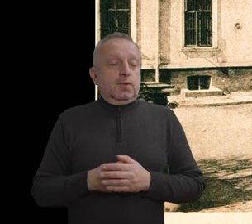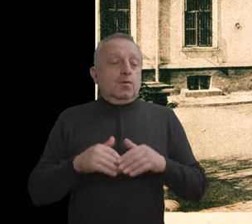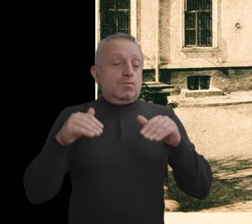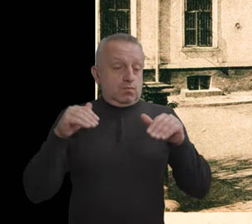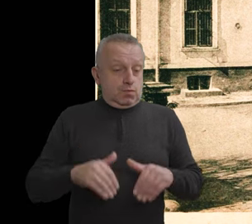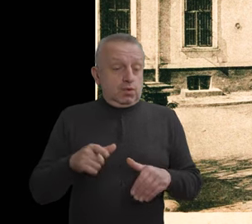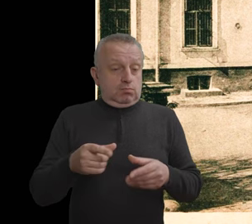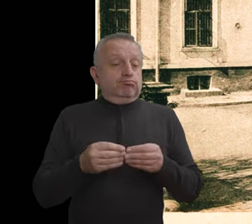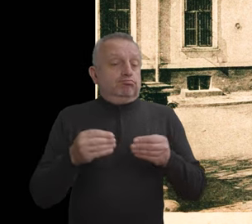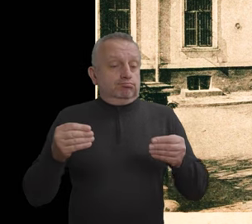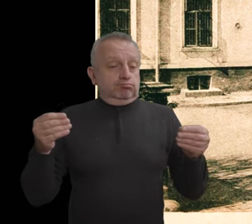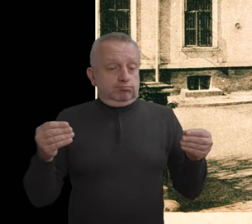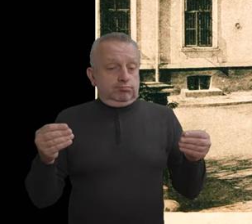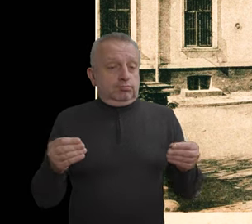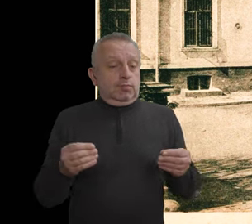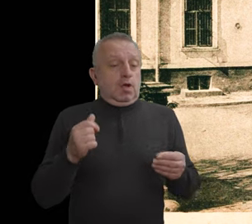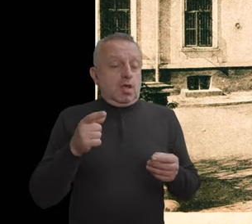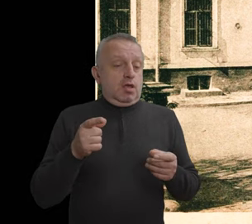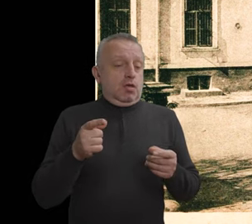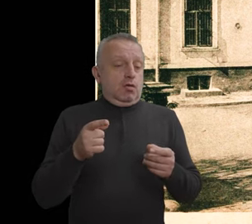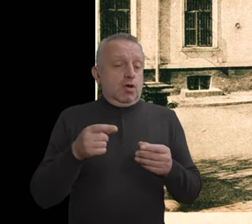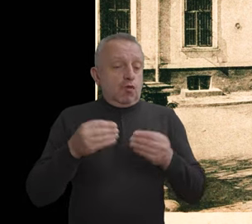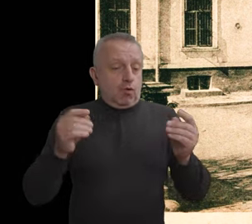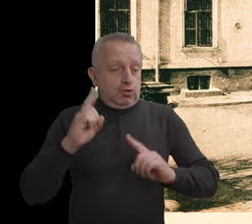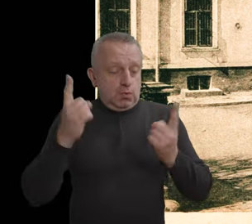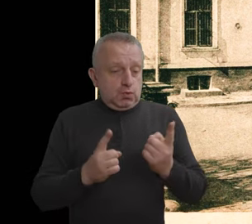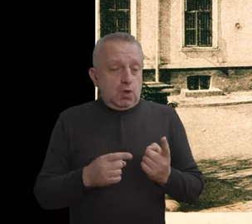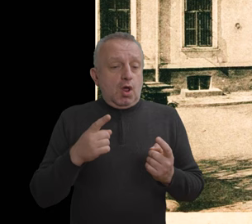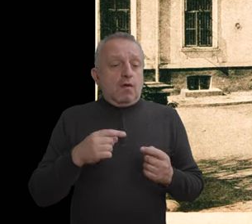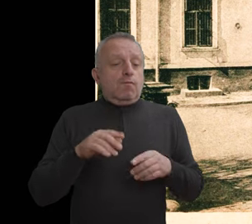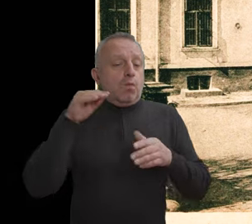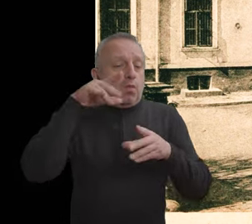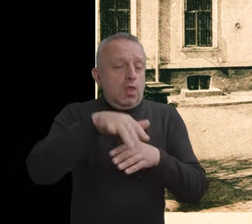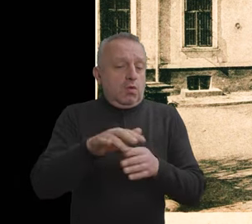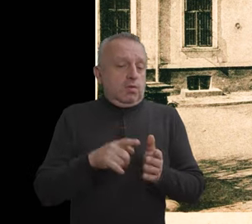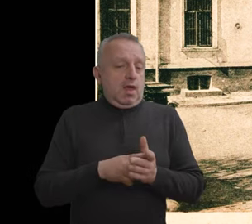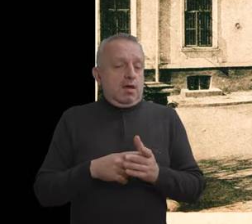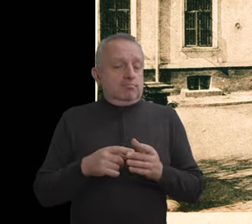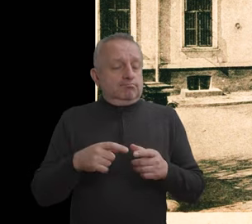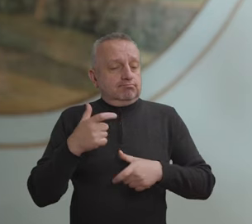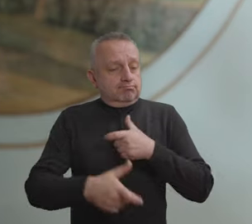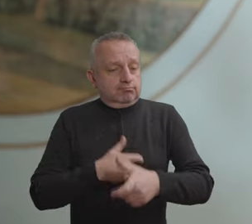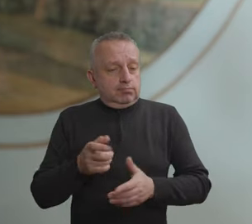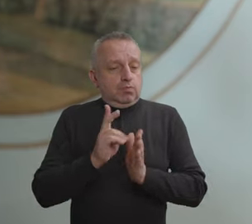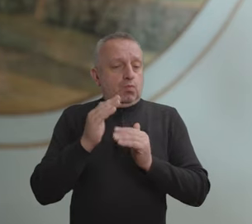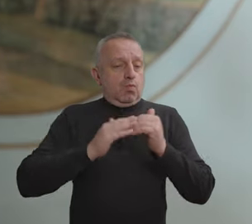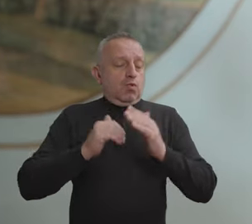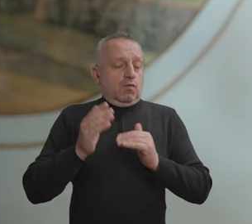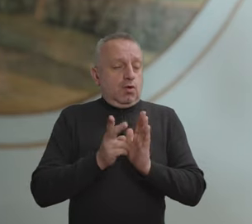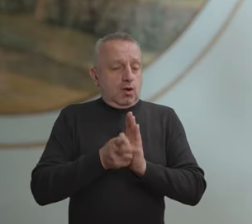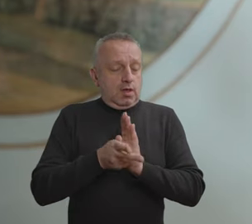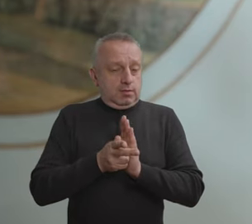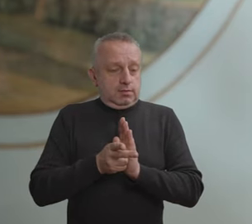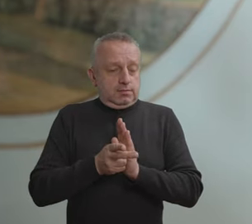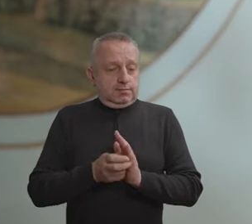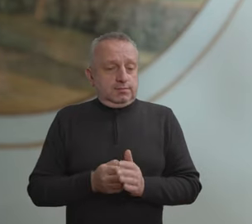Można powiedzieć, że te instytucje były swego rodzaju polskimi inkubatorami przedsiębiorczości. Jego